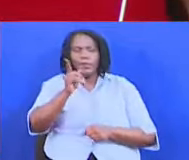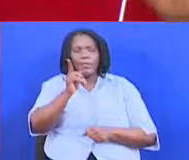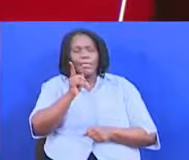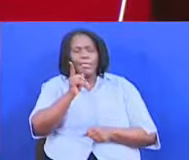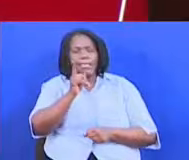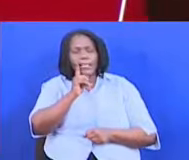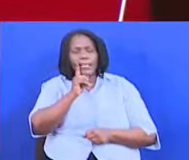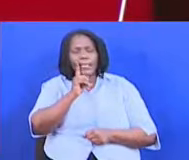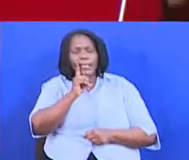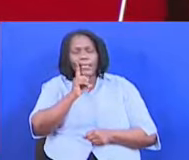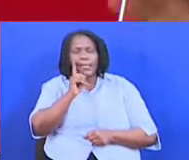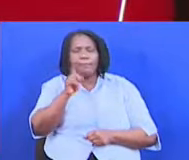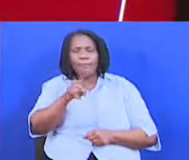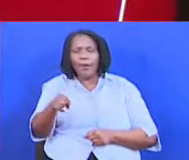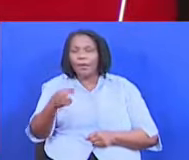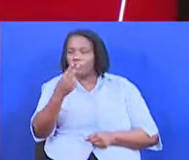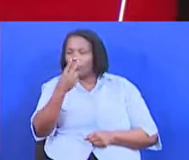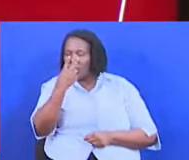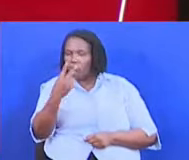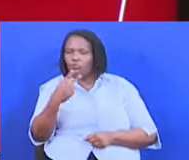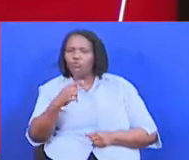yupo maeneo mbalimbali,